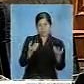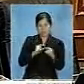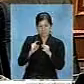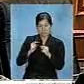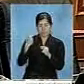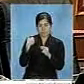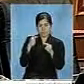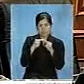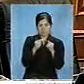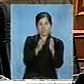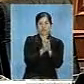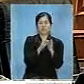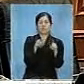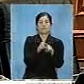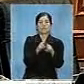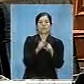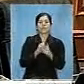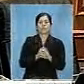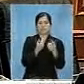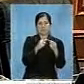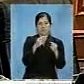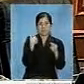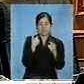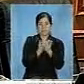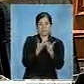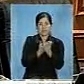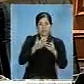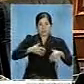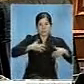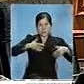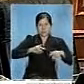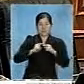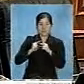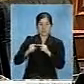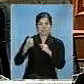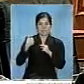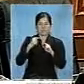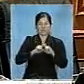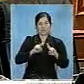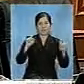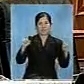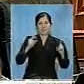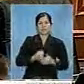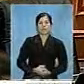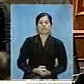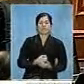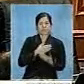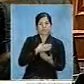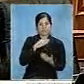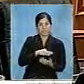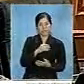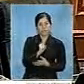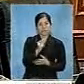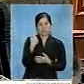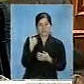วกันแต่ความสามารถในการมีรายได้เพื่อมาจ่ายภาษีไม่เหมือนกันดังนั้นการดำเนินการในส่วนนี้ก็เป็นอีกเรื่องหนึ่งนะครับที่ต้องมีการพิ